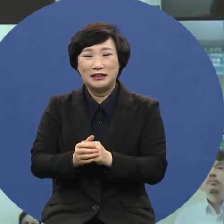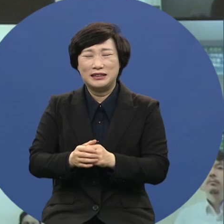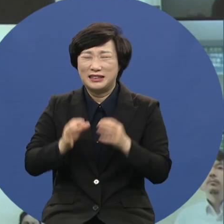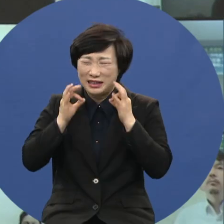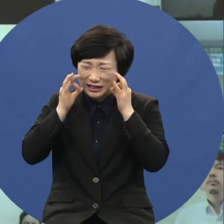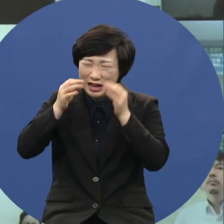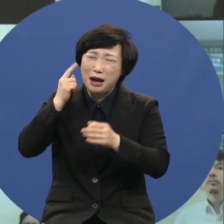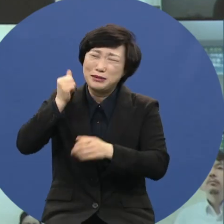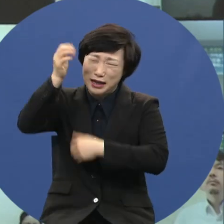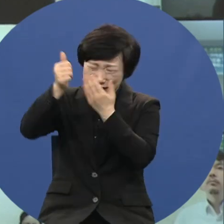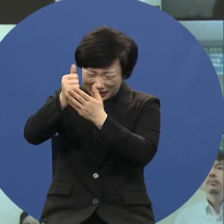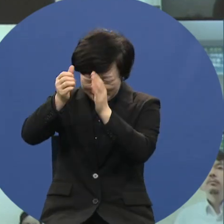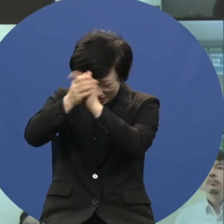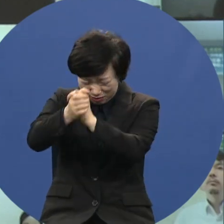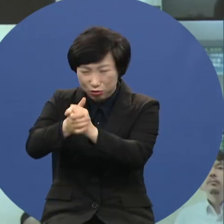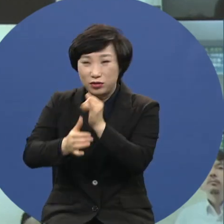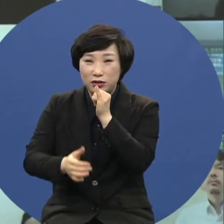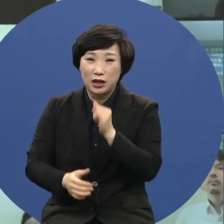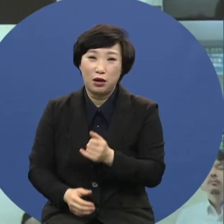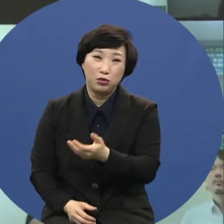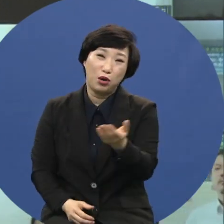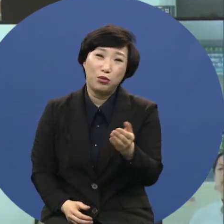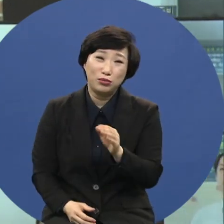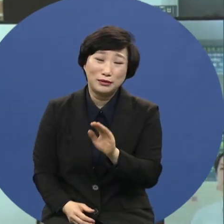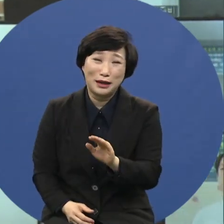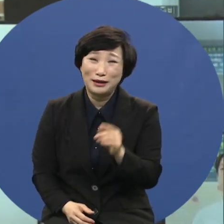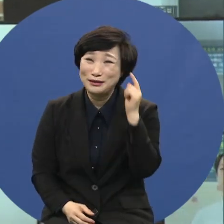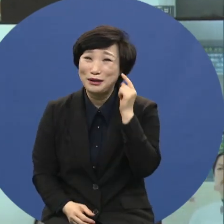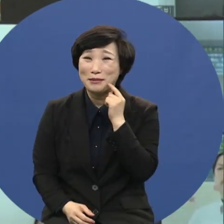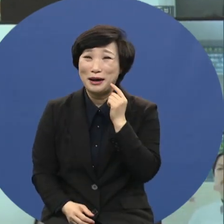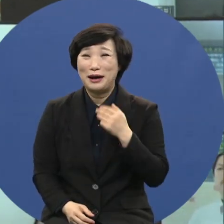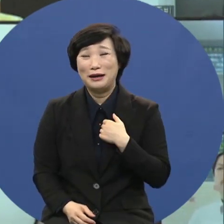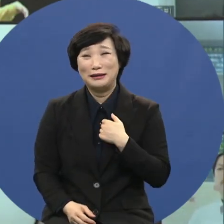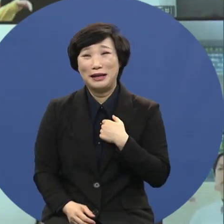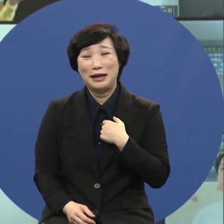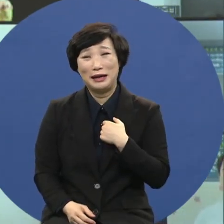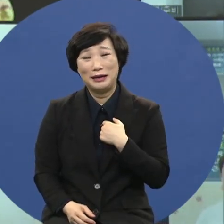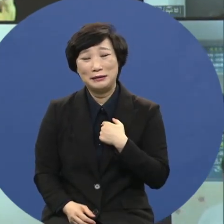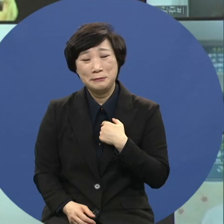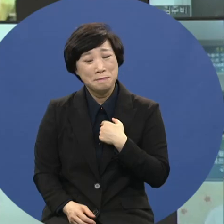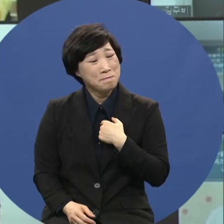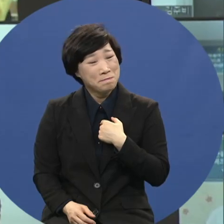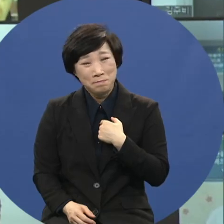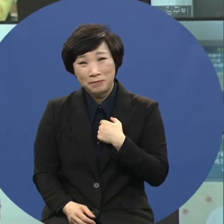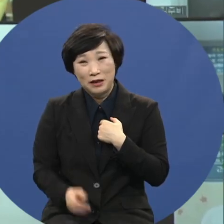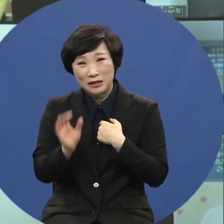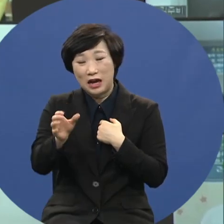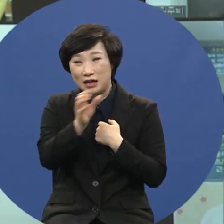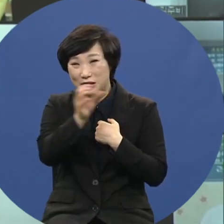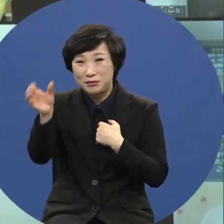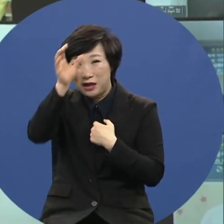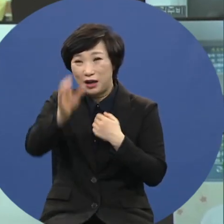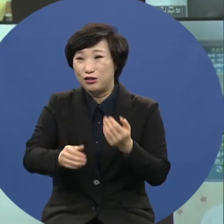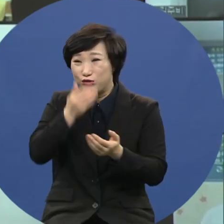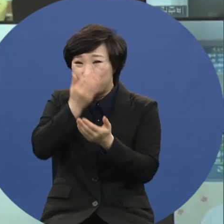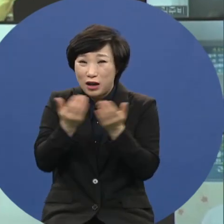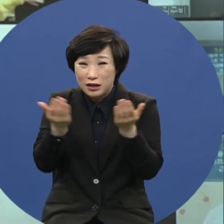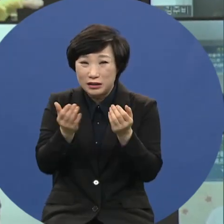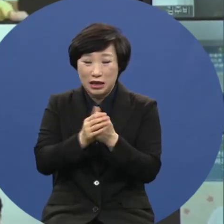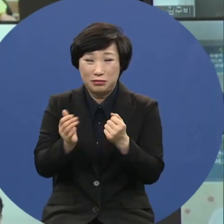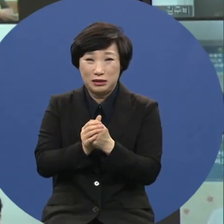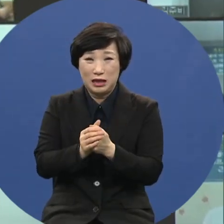간절히 아뢰었다. 얼마나 정말로 내 속에서 그 십자가라는 중대사를